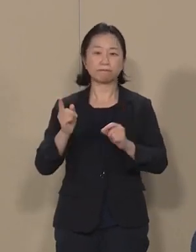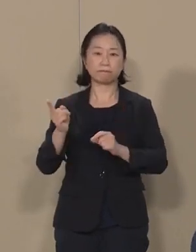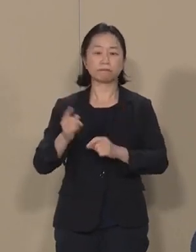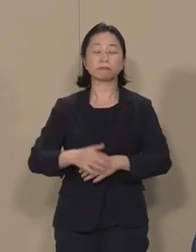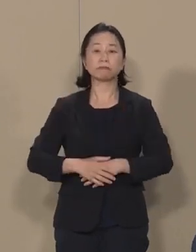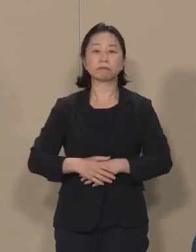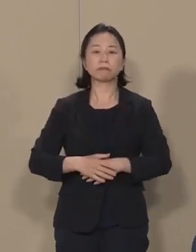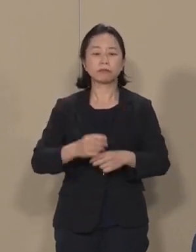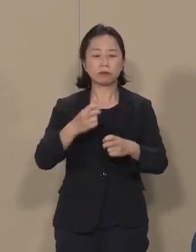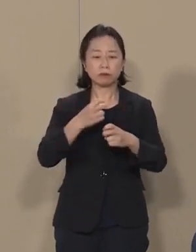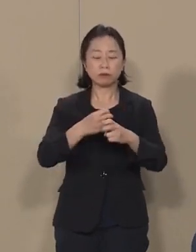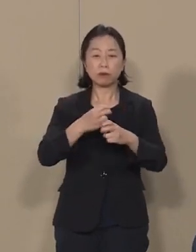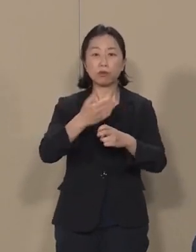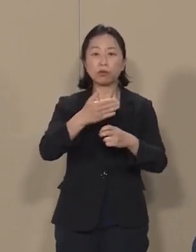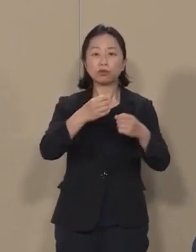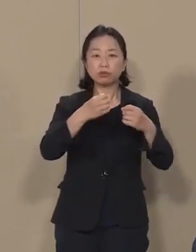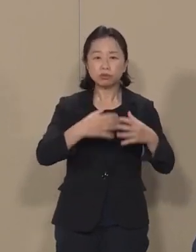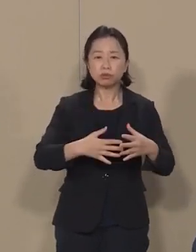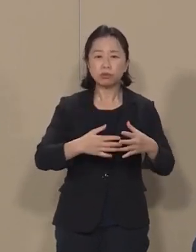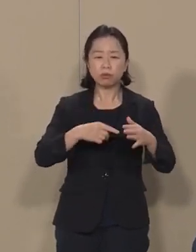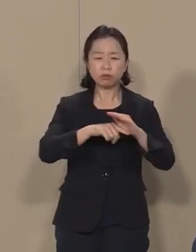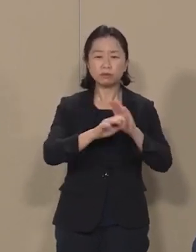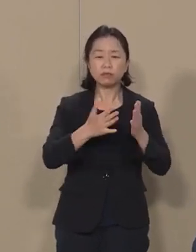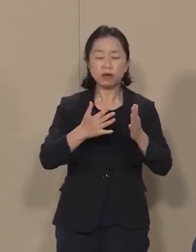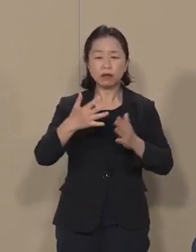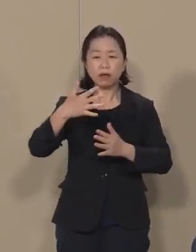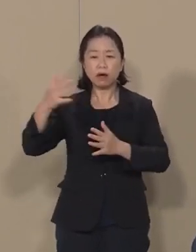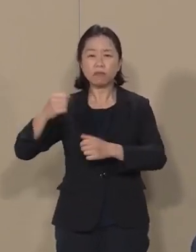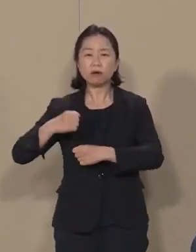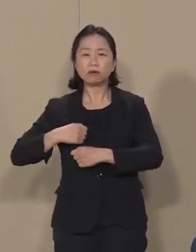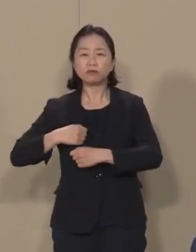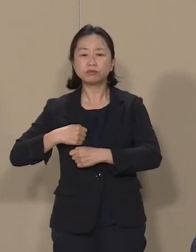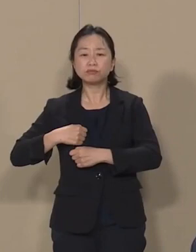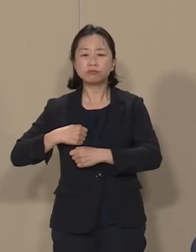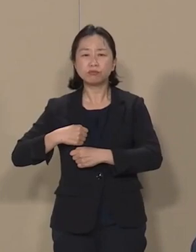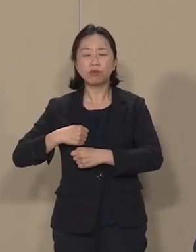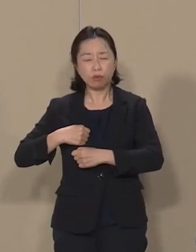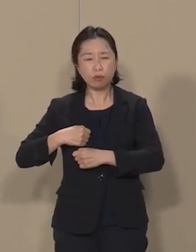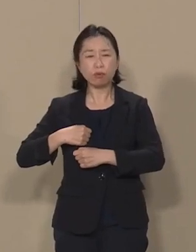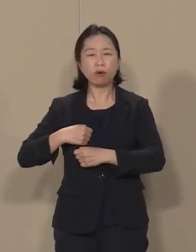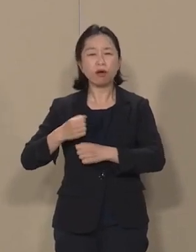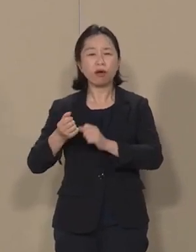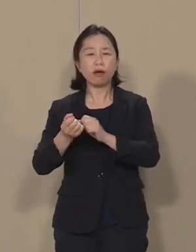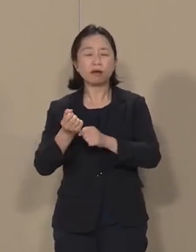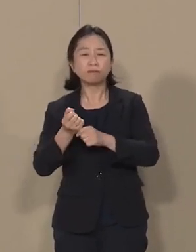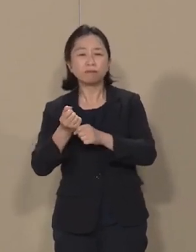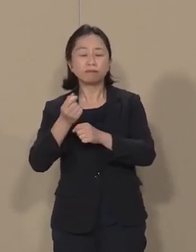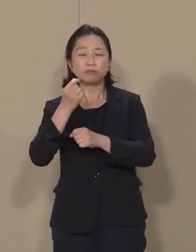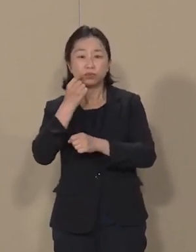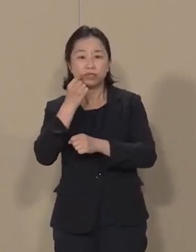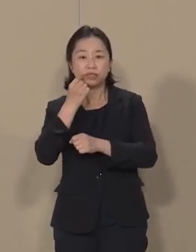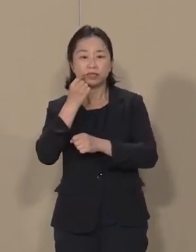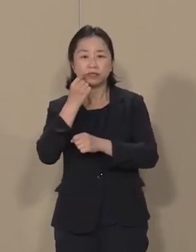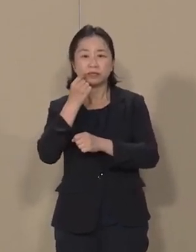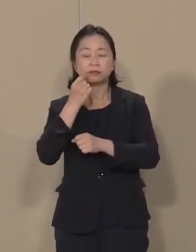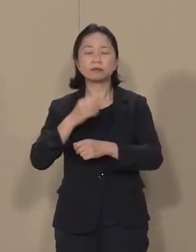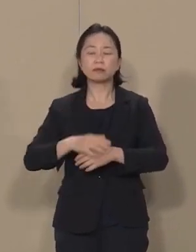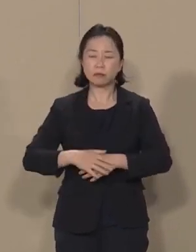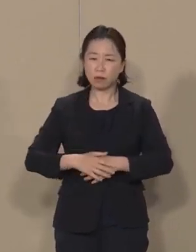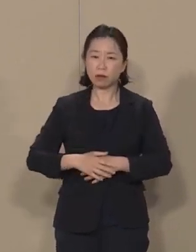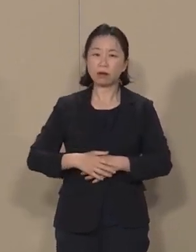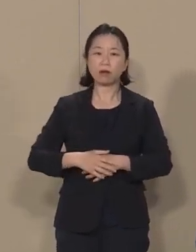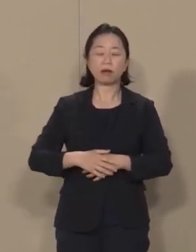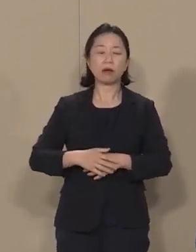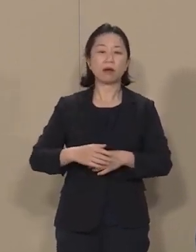憲法9条はダメ弁護もた入りにならないそれでも何もしないということは国民の命は守ろうという気が